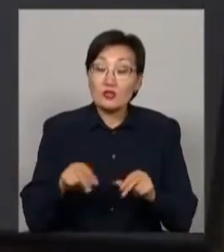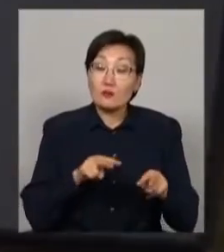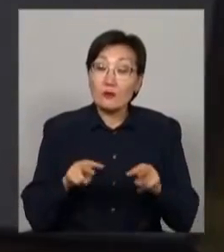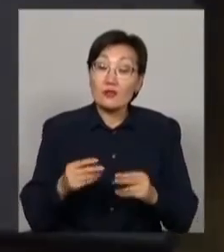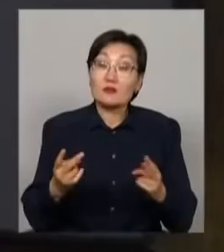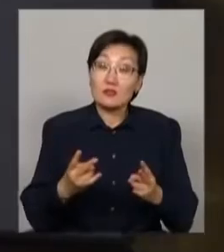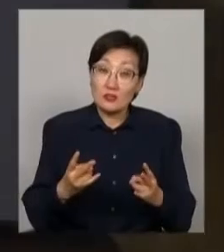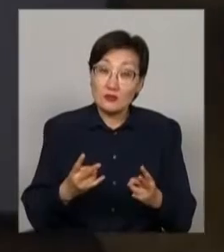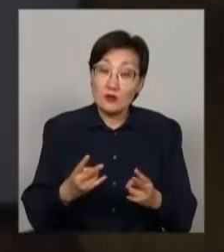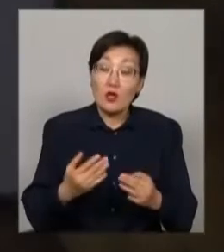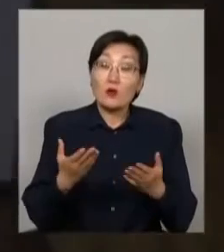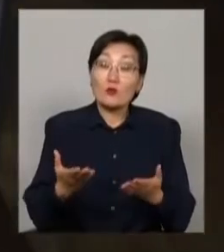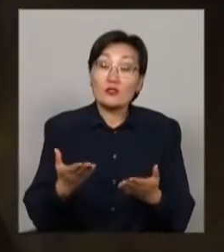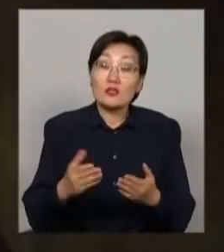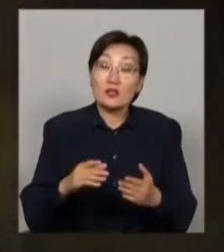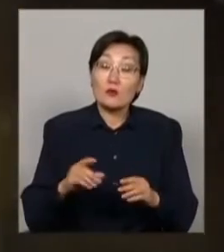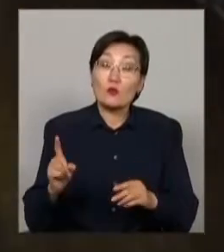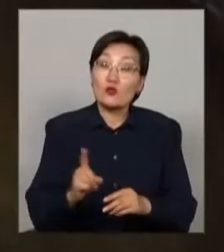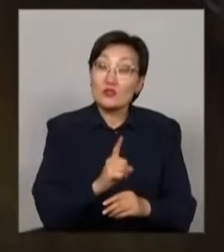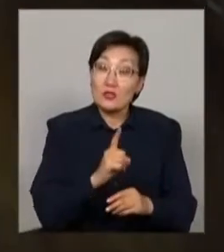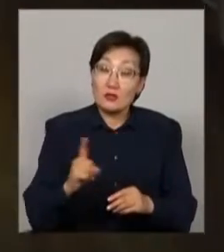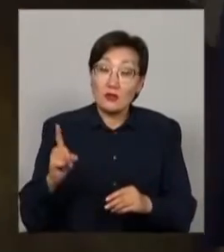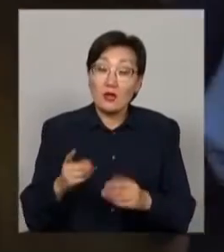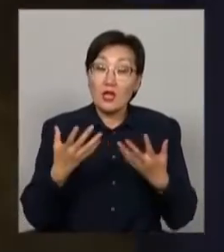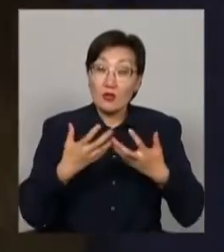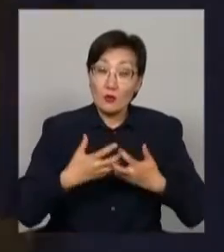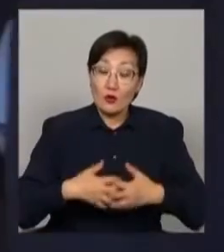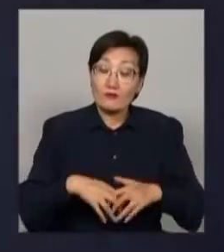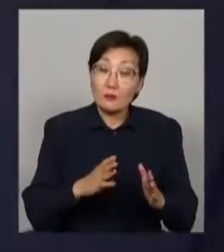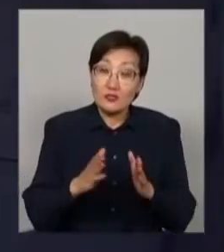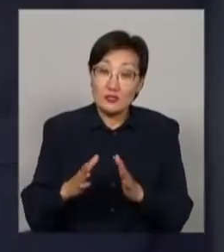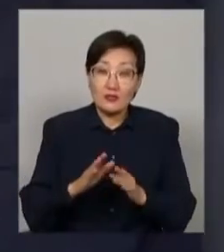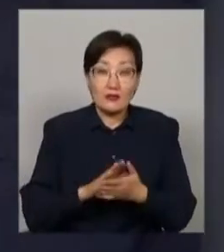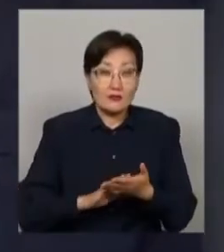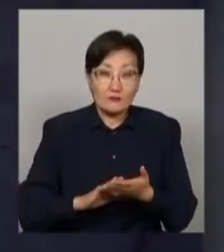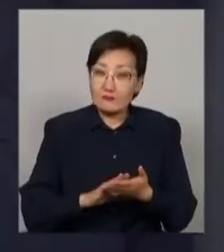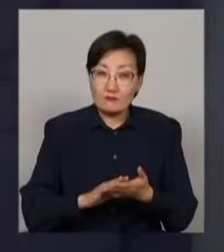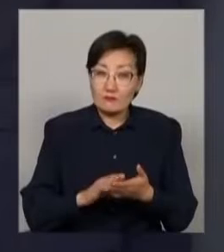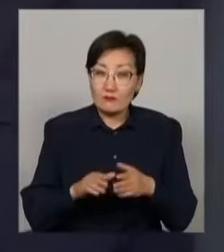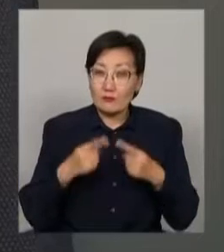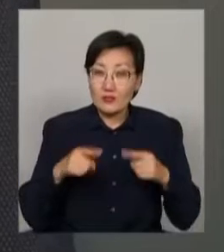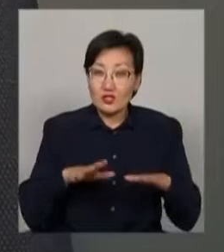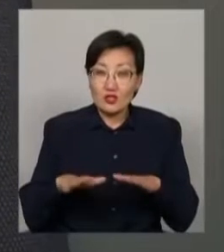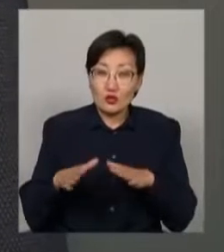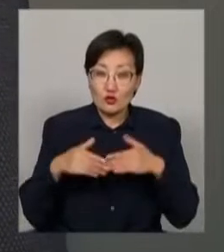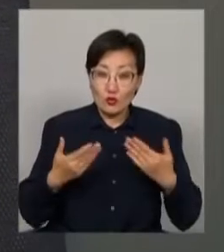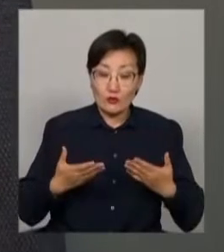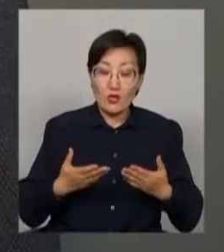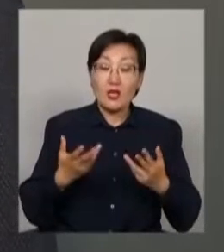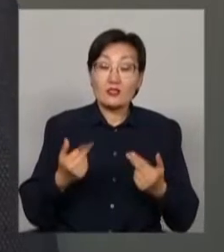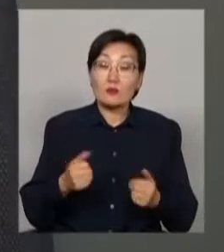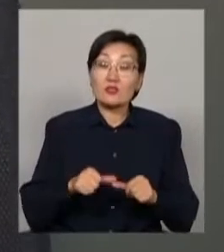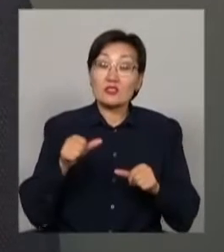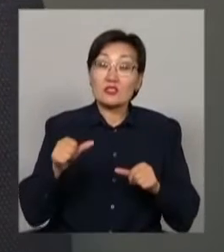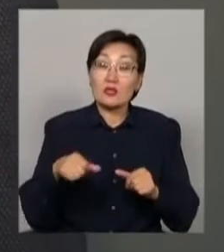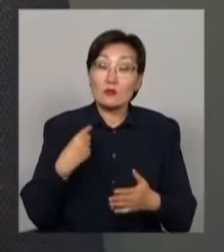келеді, өйткені дәл осы музейдегідей автоматтандырылған жүйе еш жерде жоқ. Е? Солай ғой. Әрине, ерекше